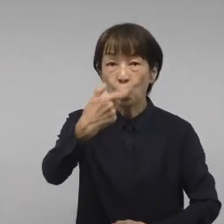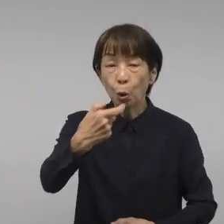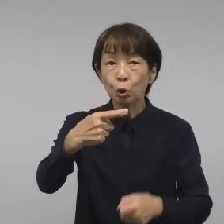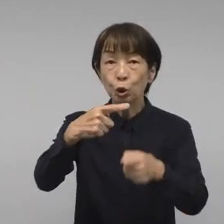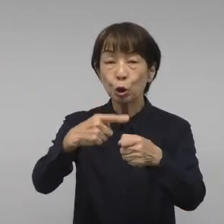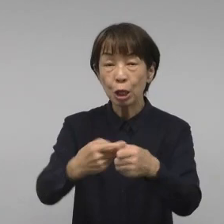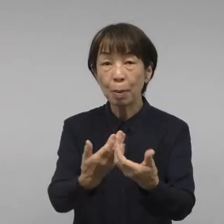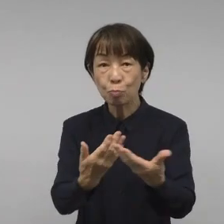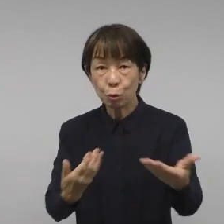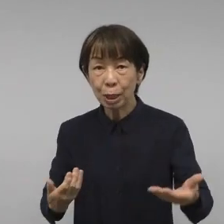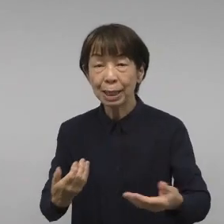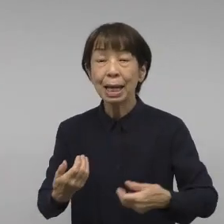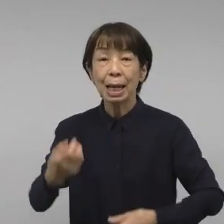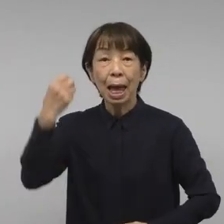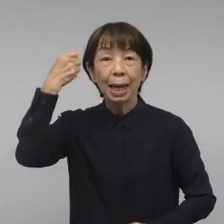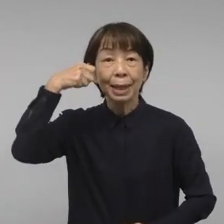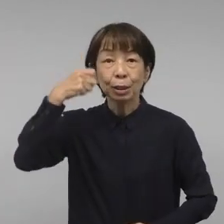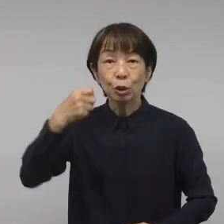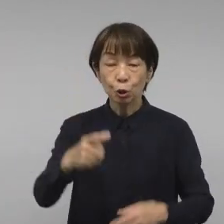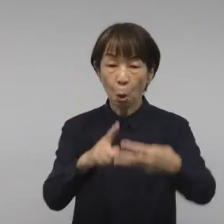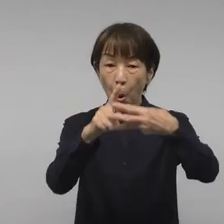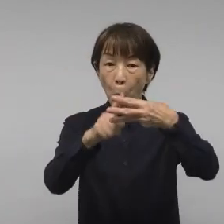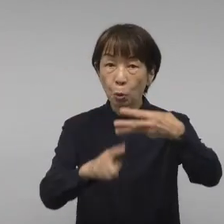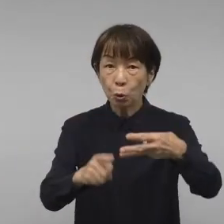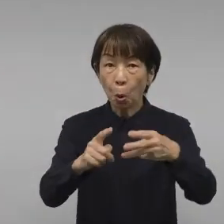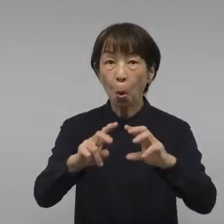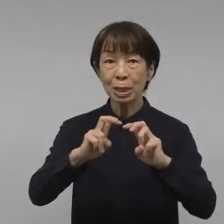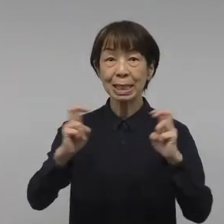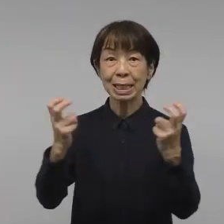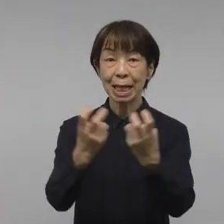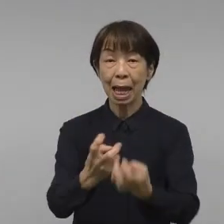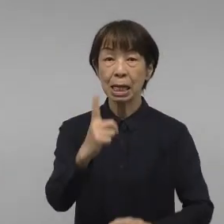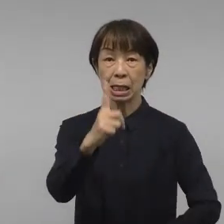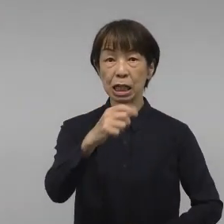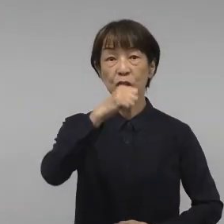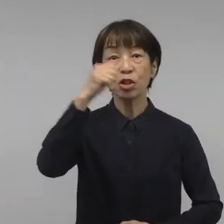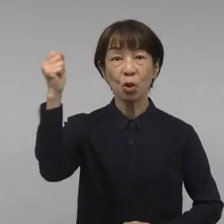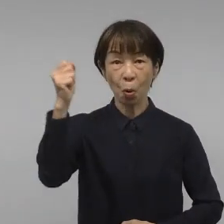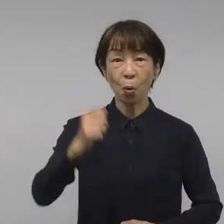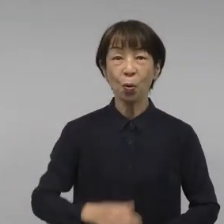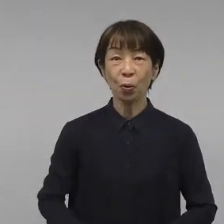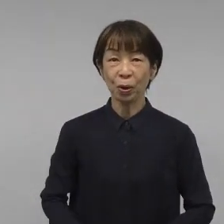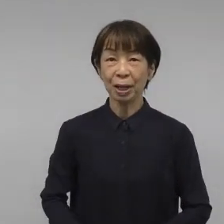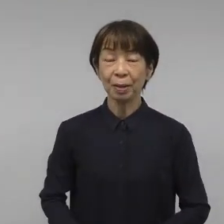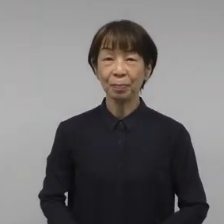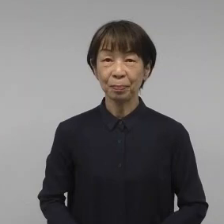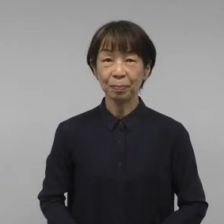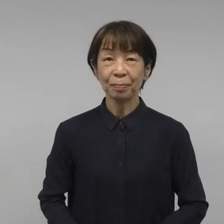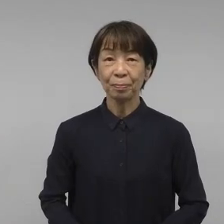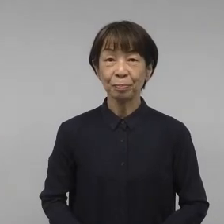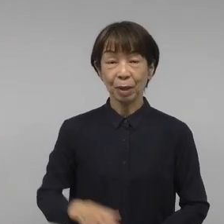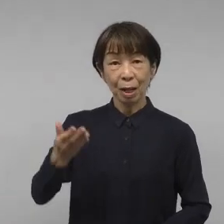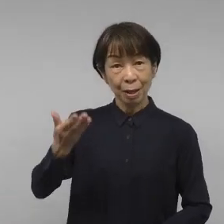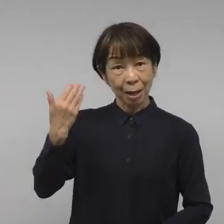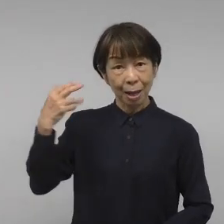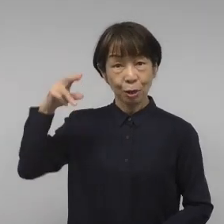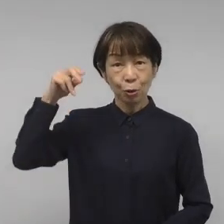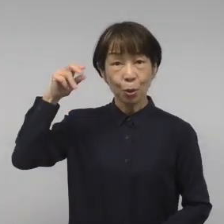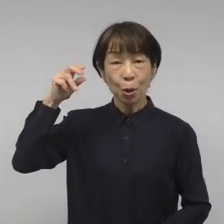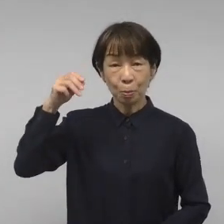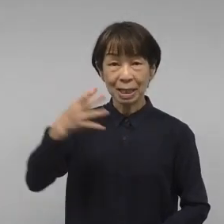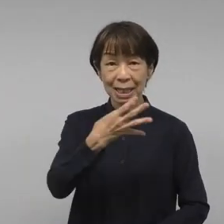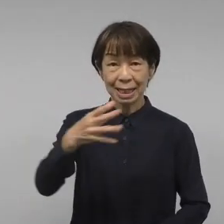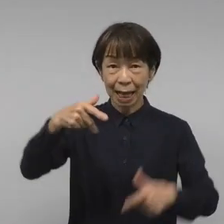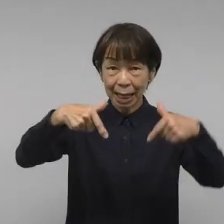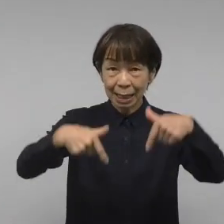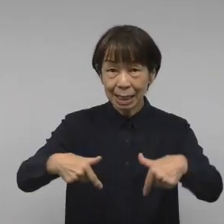子園、夏の甲子園1勝ということで、ありました。ちょうどですね、土曜日の日に掛